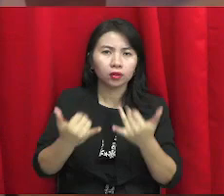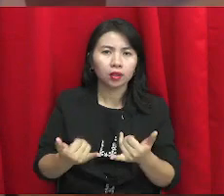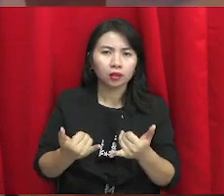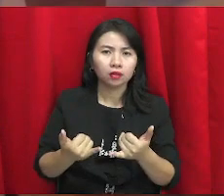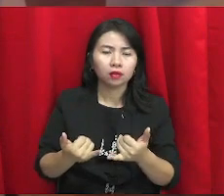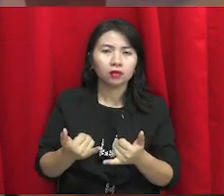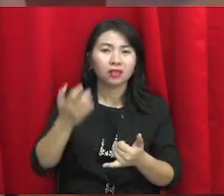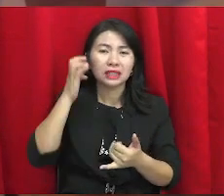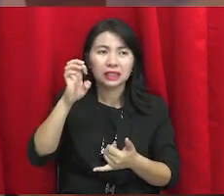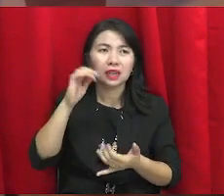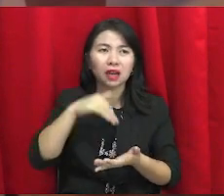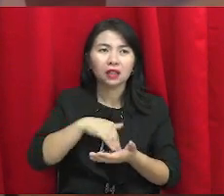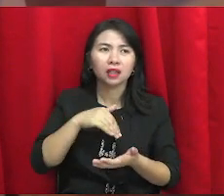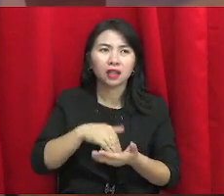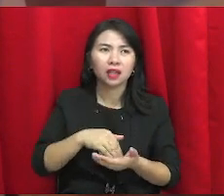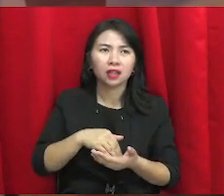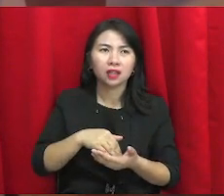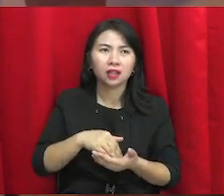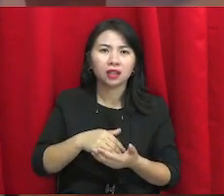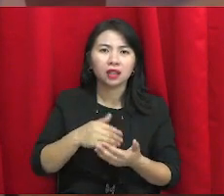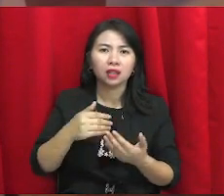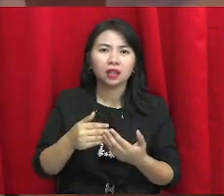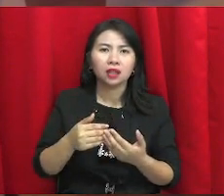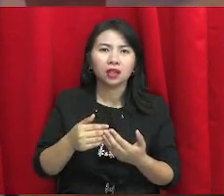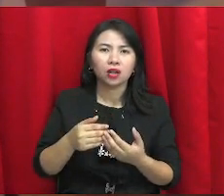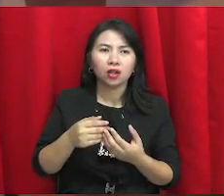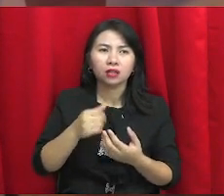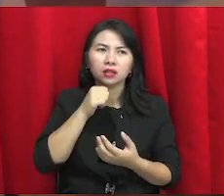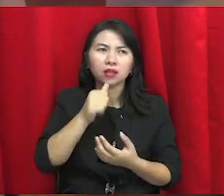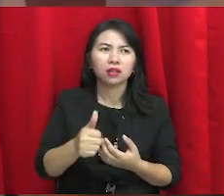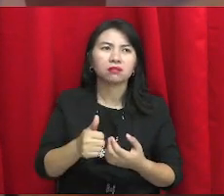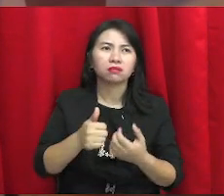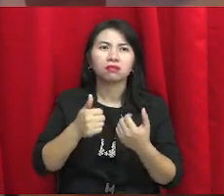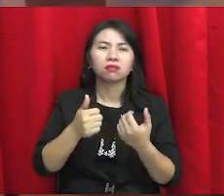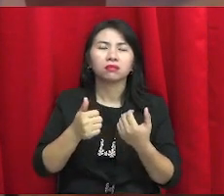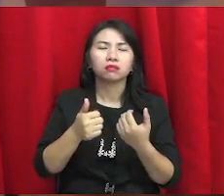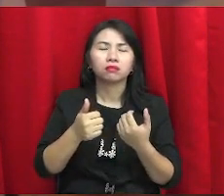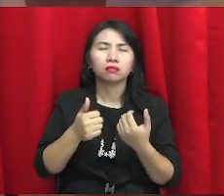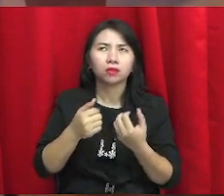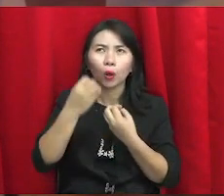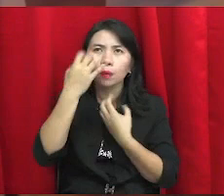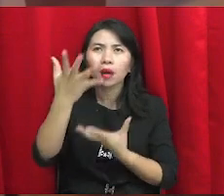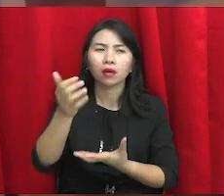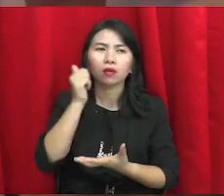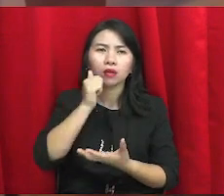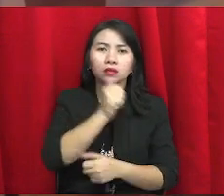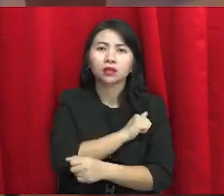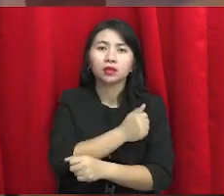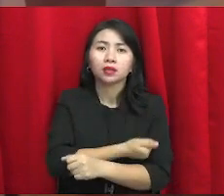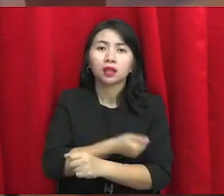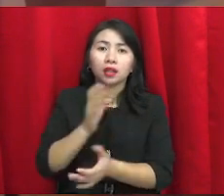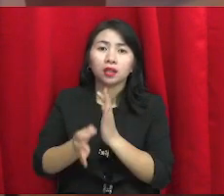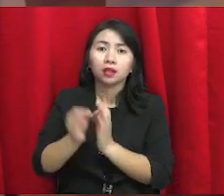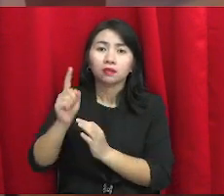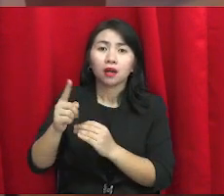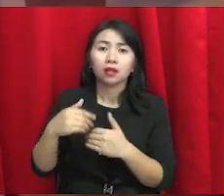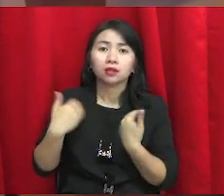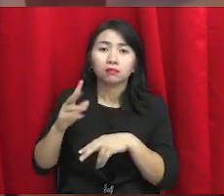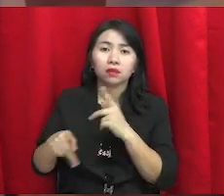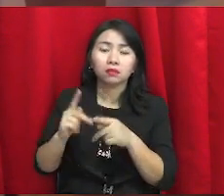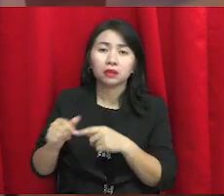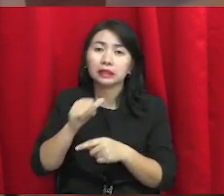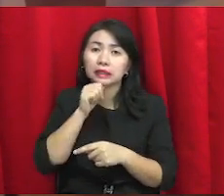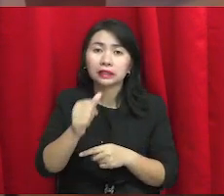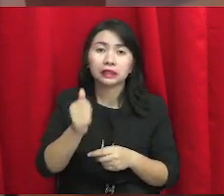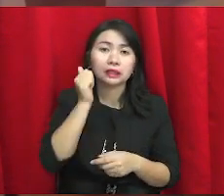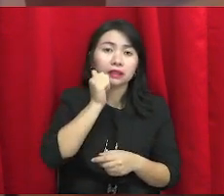Sanay siya na hindi sumunod sa authority. Yeah. Kapag ang isang kabataan na hindi sanay sumunod sa authority, in